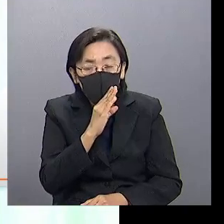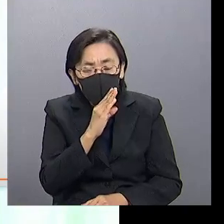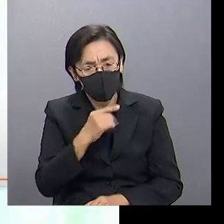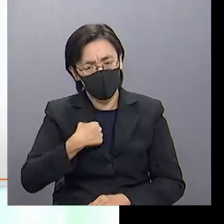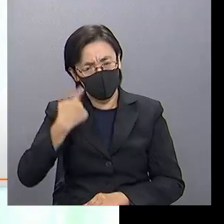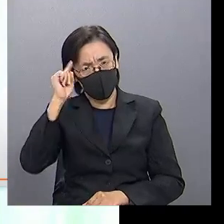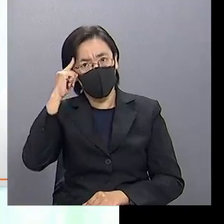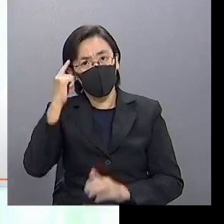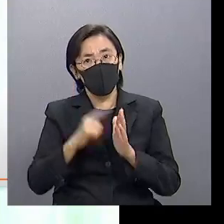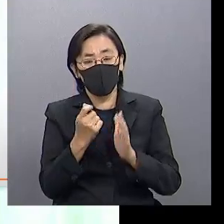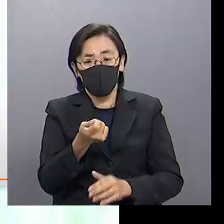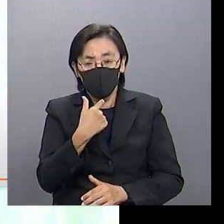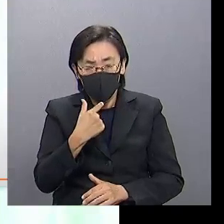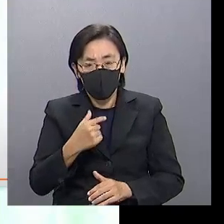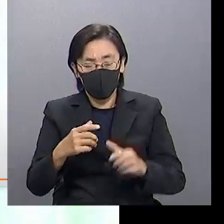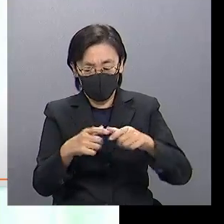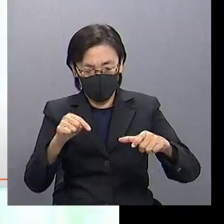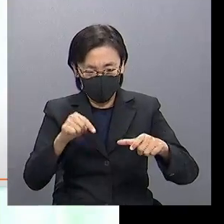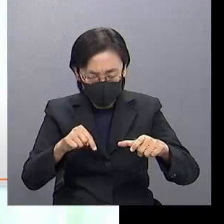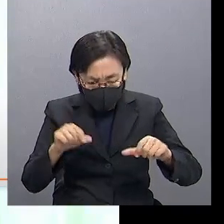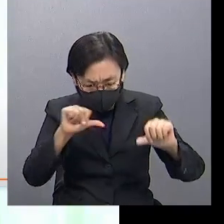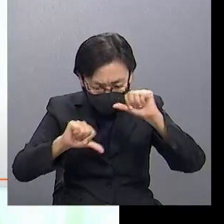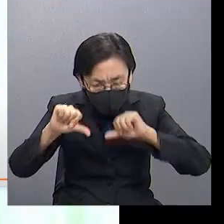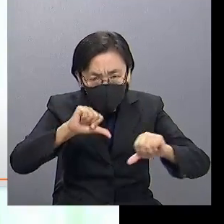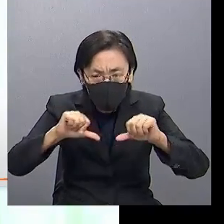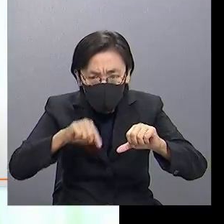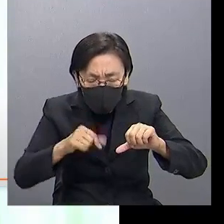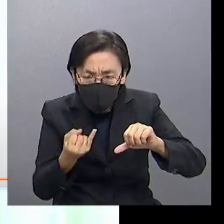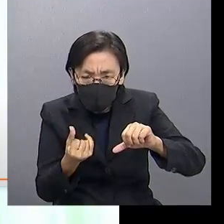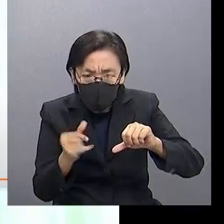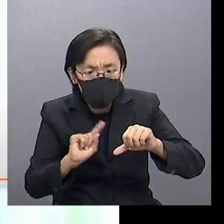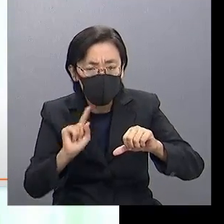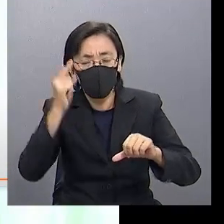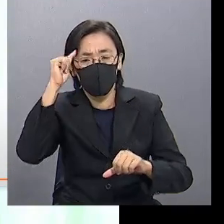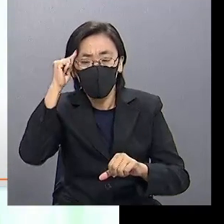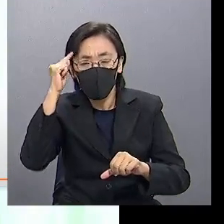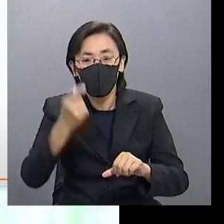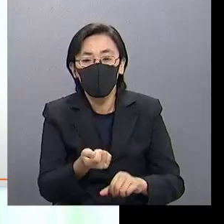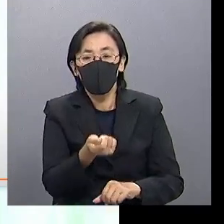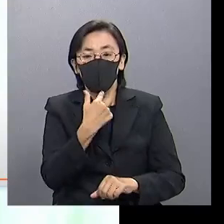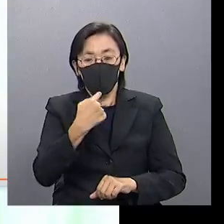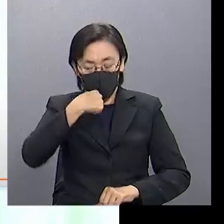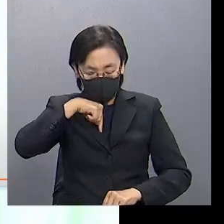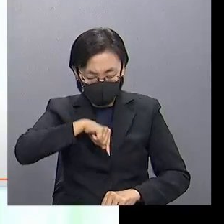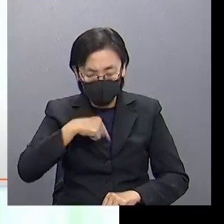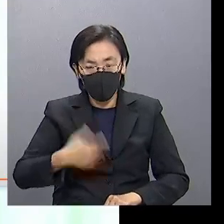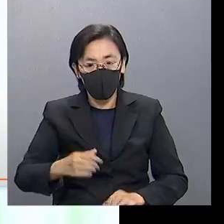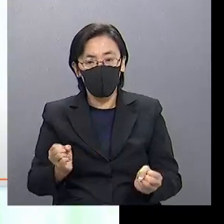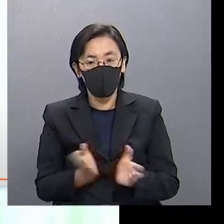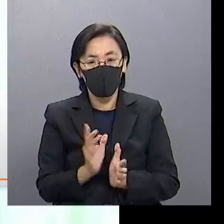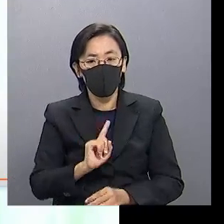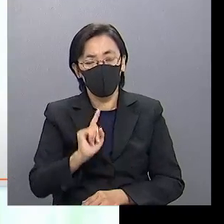ส่นประกอบทองในมคออะไรแล้วจะส่งผกระโทพรุแงต่รางกายหรอง่ายอย่ไรซึ่งโกโควิด-